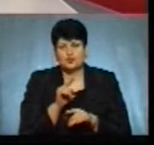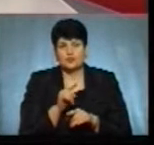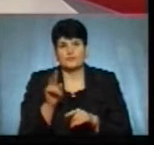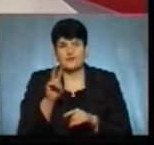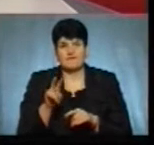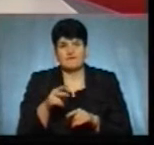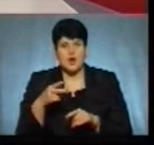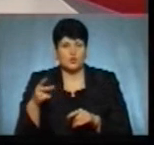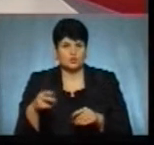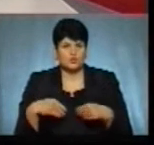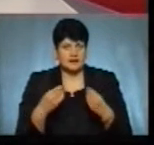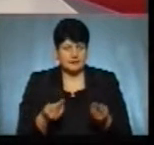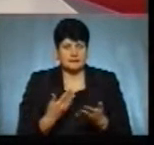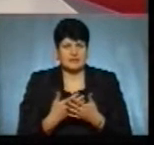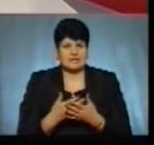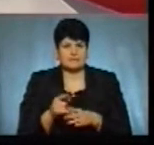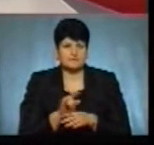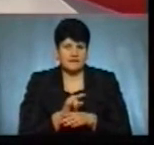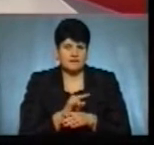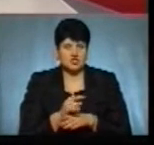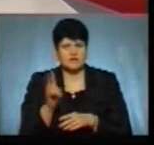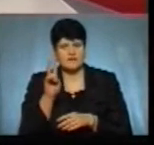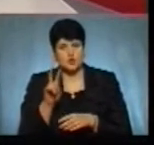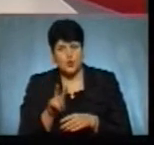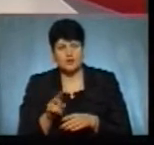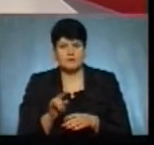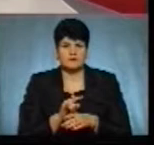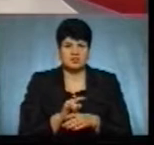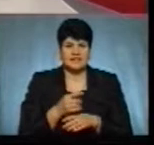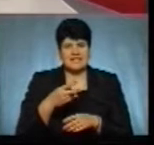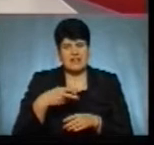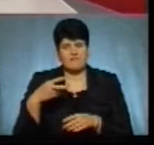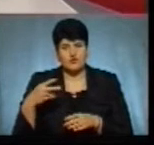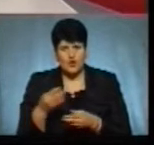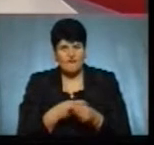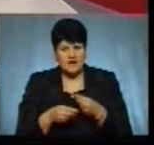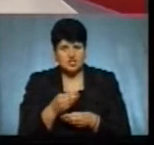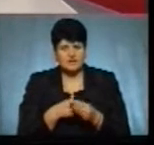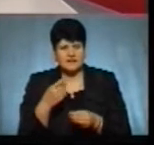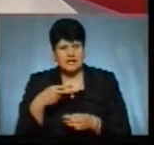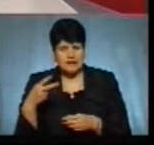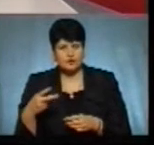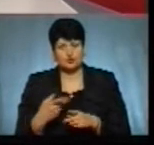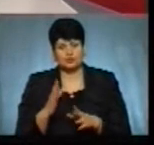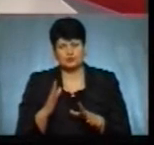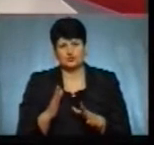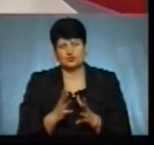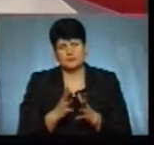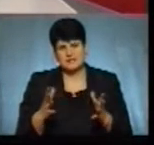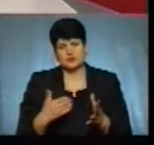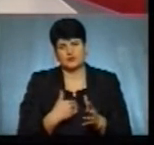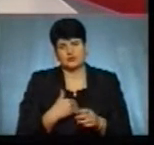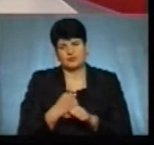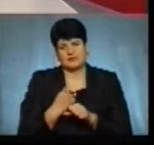валюту дати, наприклад, там фальшиві долари чи євро, тому, звичайно, люди будуть більше схилятися до купівлі-продажу іноземної валюти